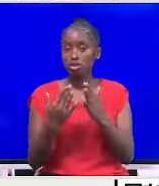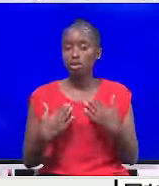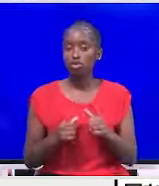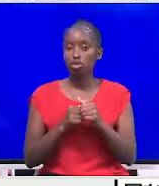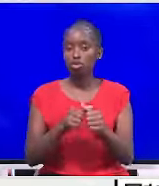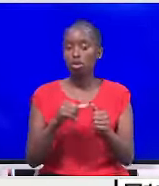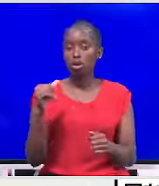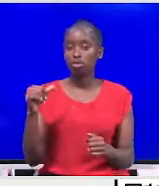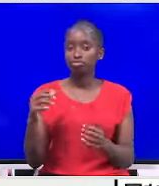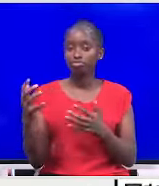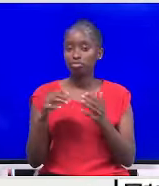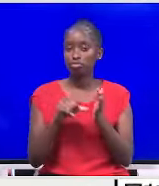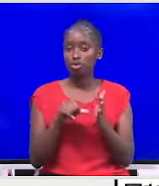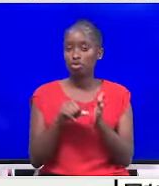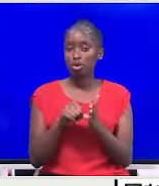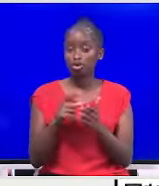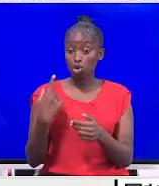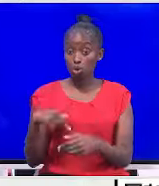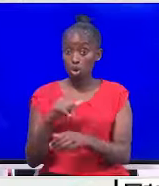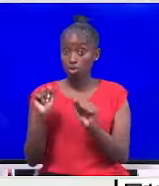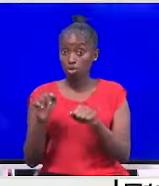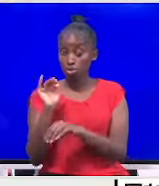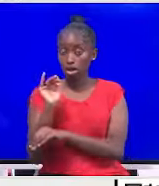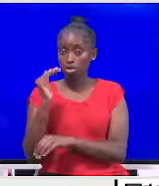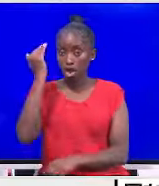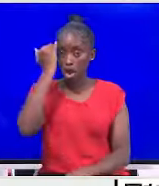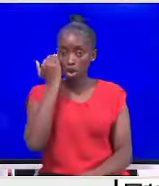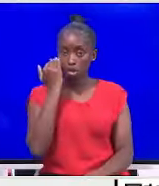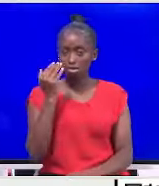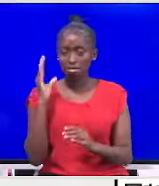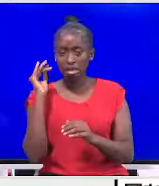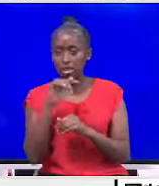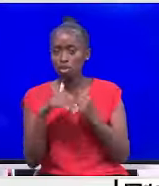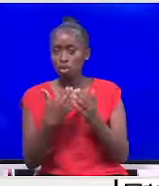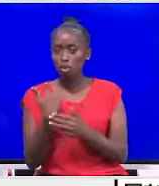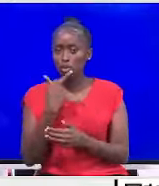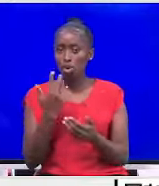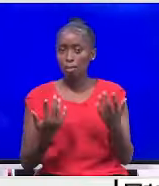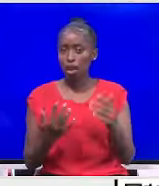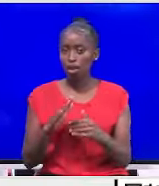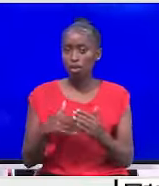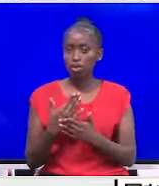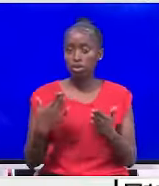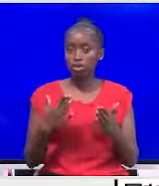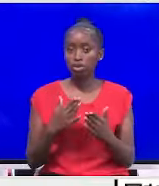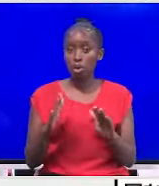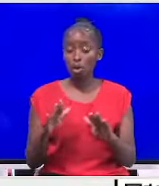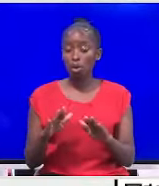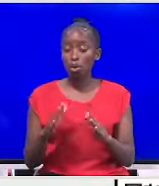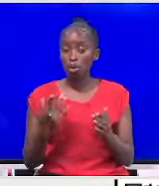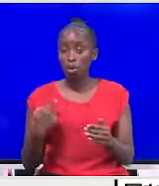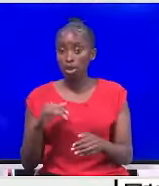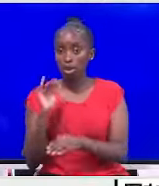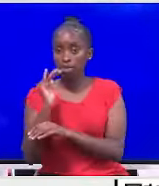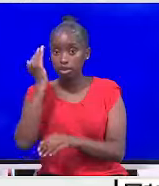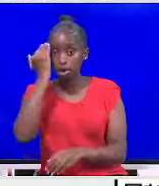Meru. Tungeomba koti usisikize hao wanachoma barabara, wenye wanachoma tile, ila tungeomba tusikize venye koti